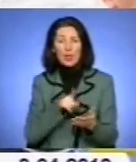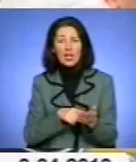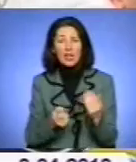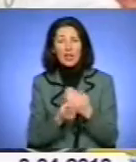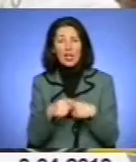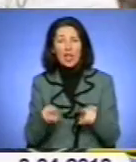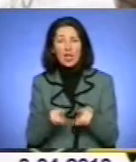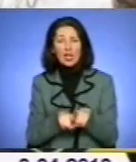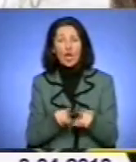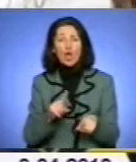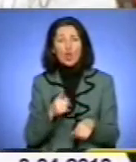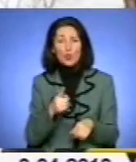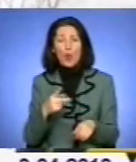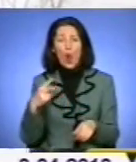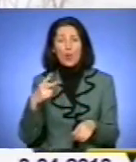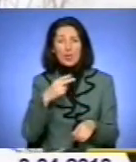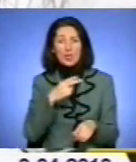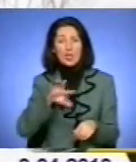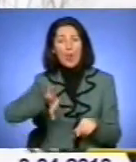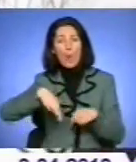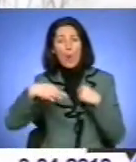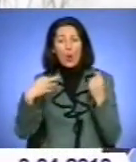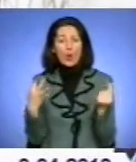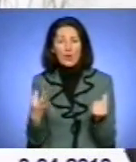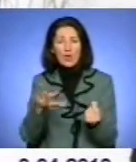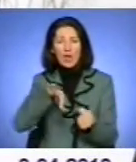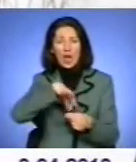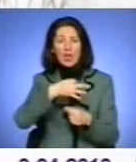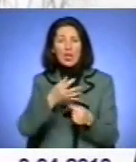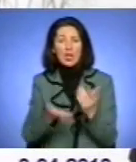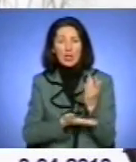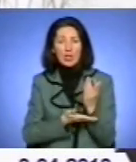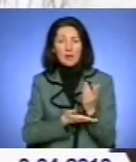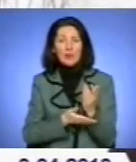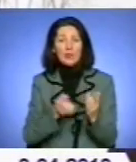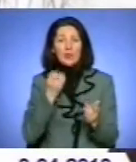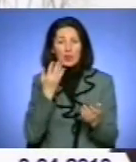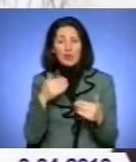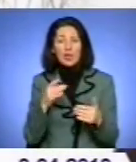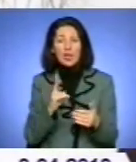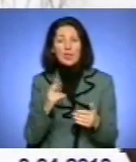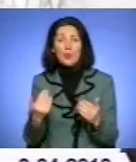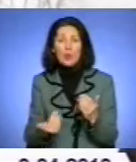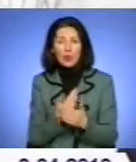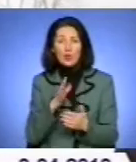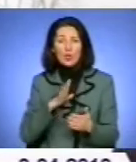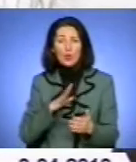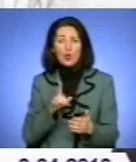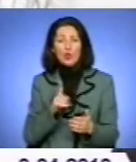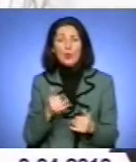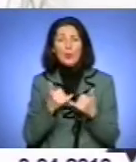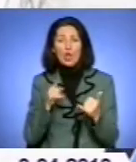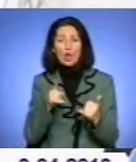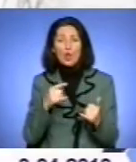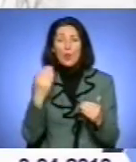ну, чому обрізані бокові гілки на цих стовбурах? Коли там вже якесь поновлення було, однозначно, що для того, щоб краще